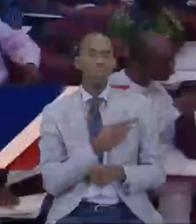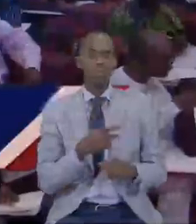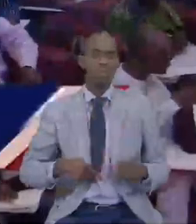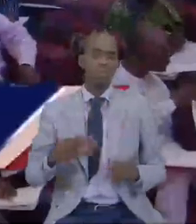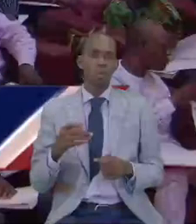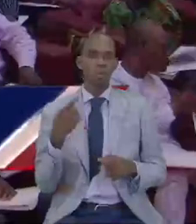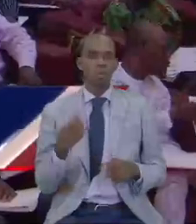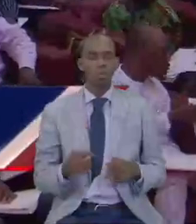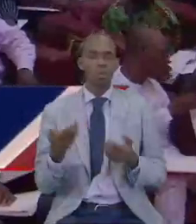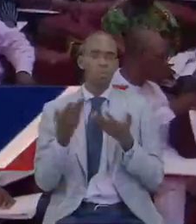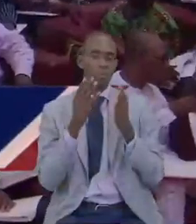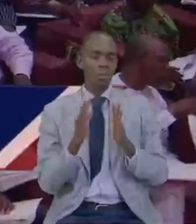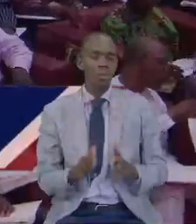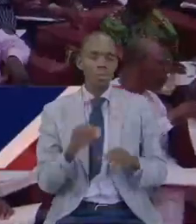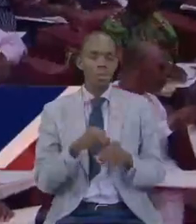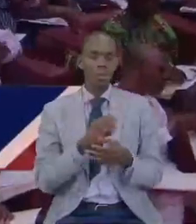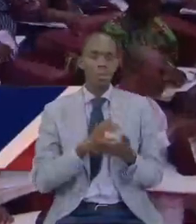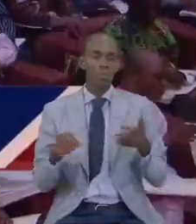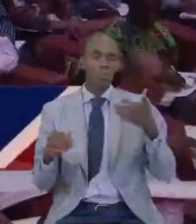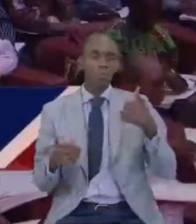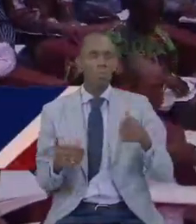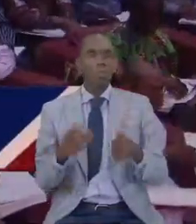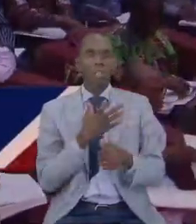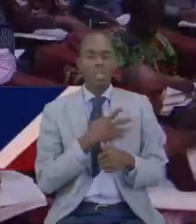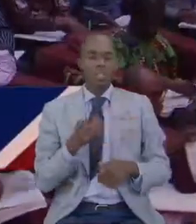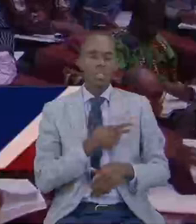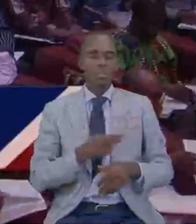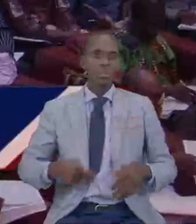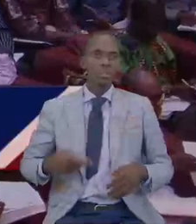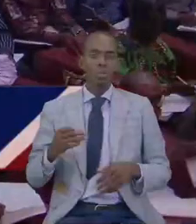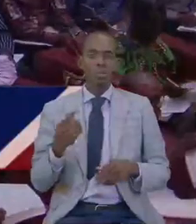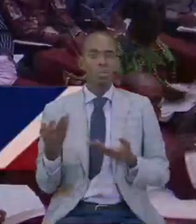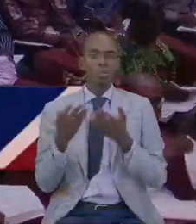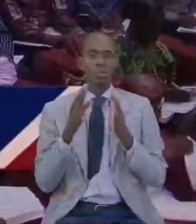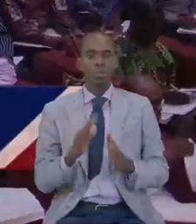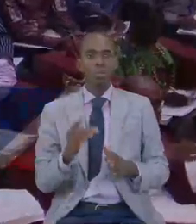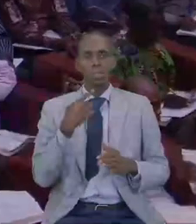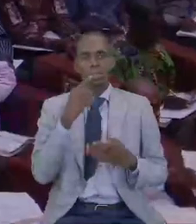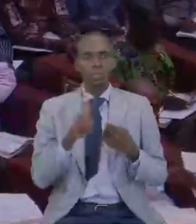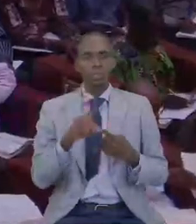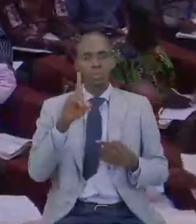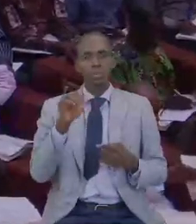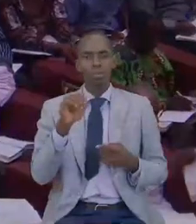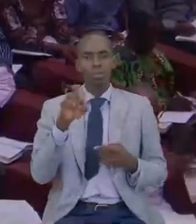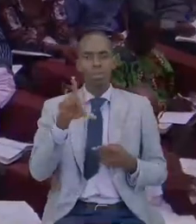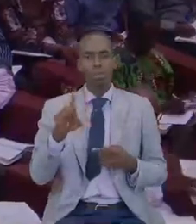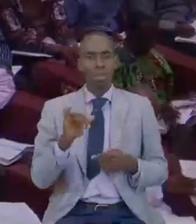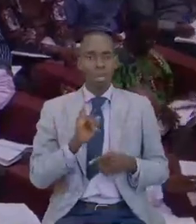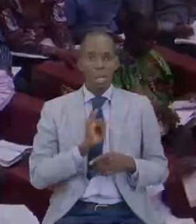Verset 10. Le chef des eunuques dit à Daniel, « Je crains mon Seigneur le roi,